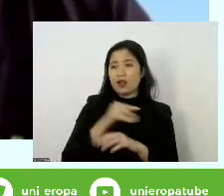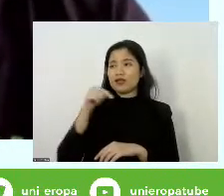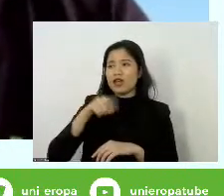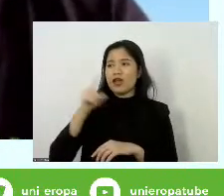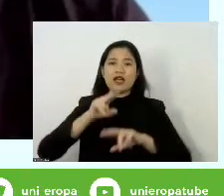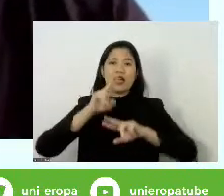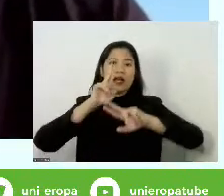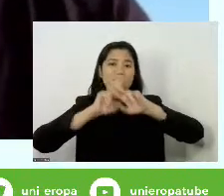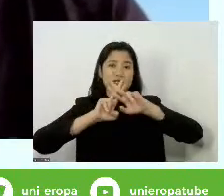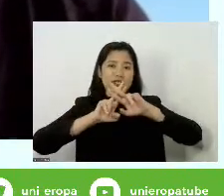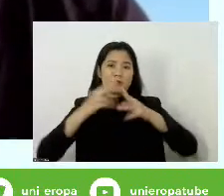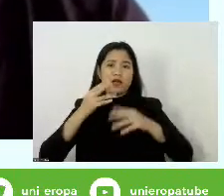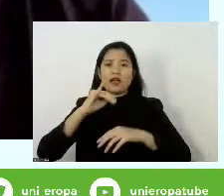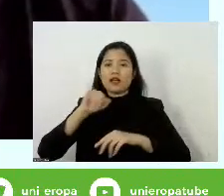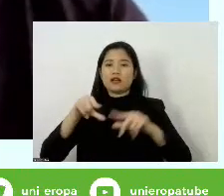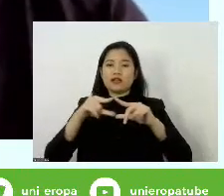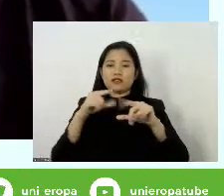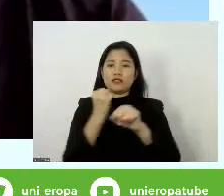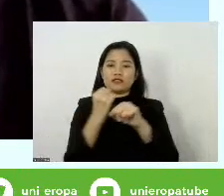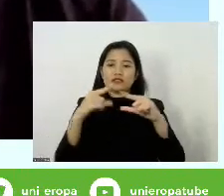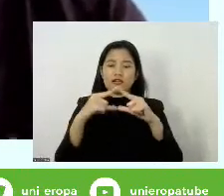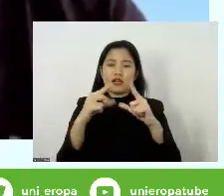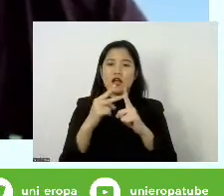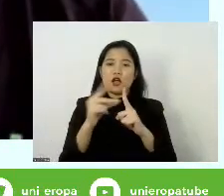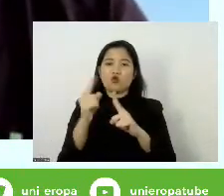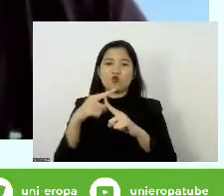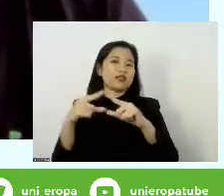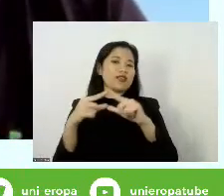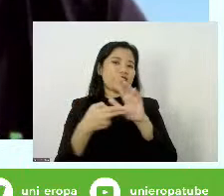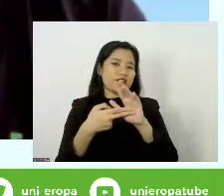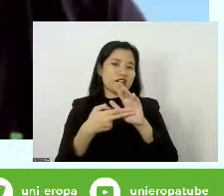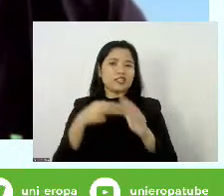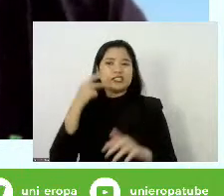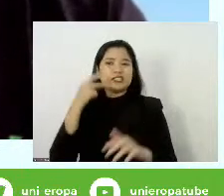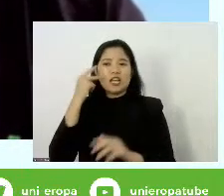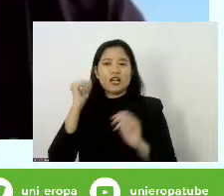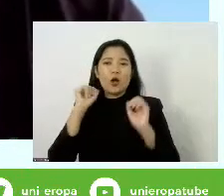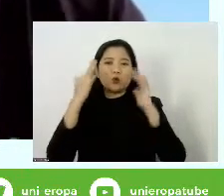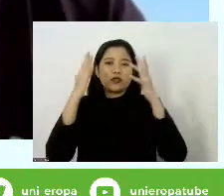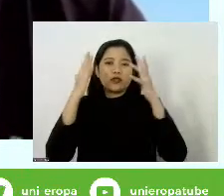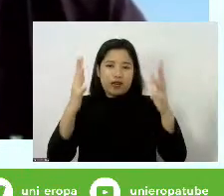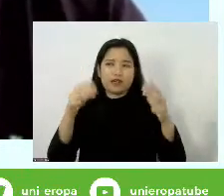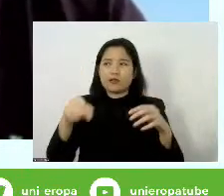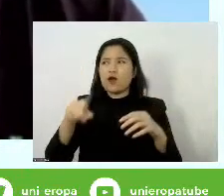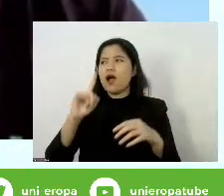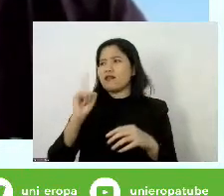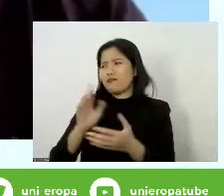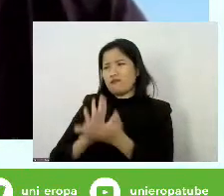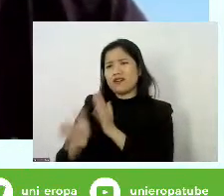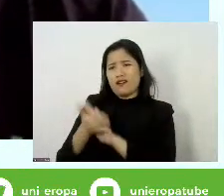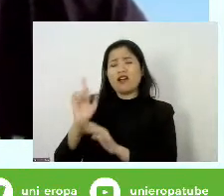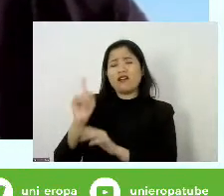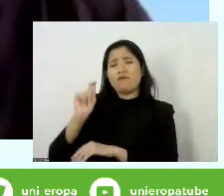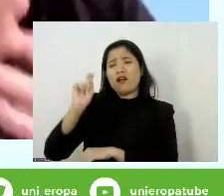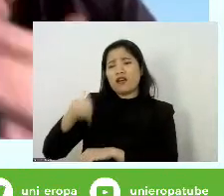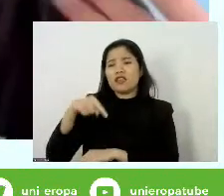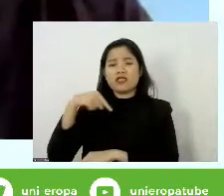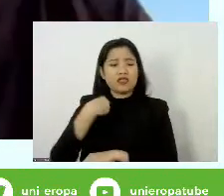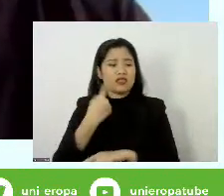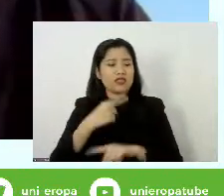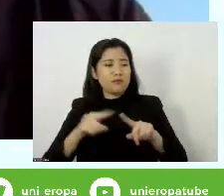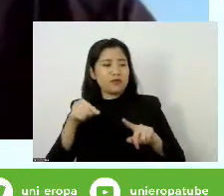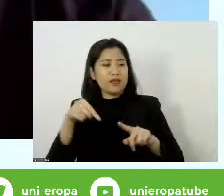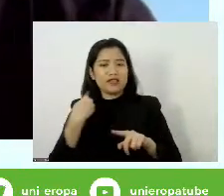#yang dipakai terjaga hutan Hegar hutan walaupun itu pasti pernah ada yang pakai juga tapi kami fokus disitu untuk